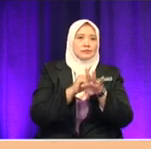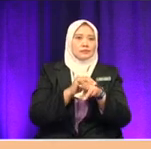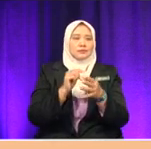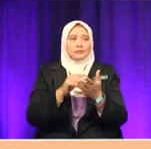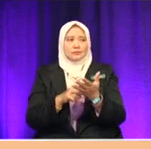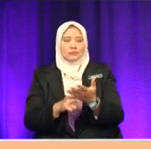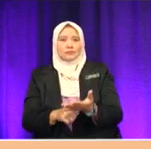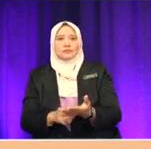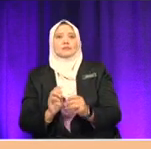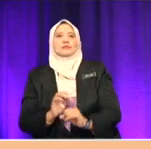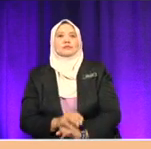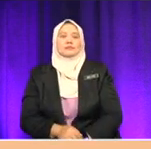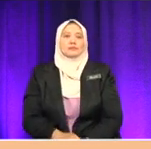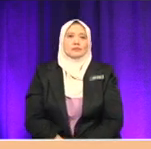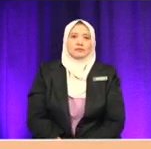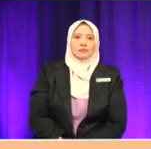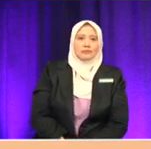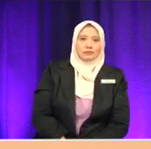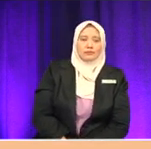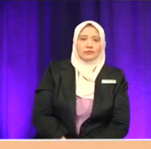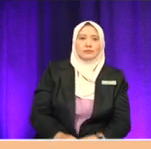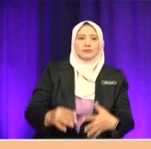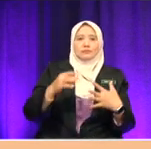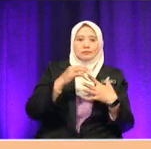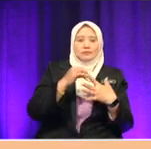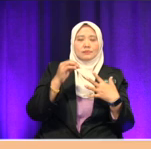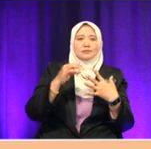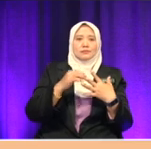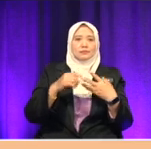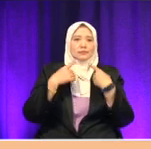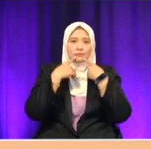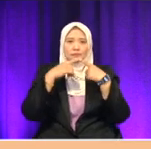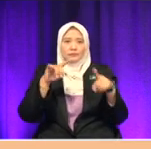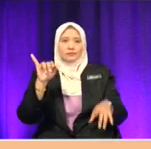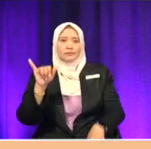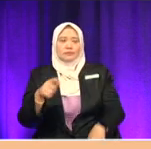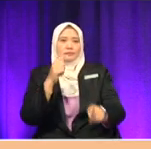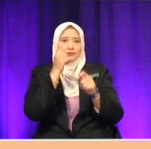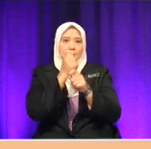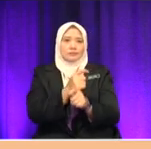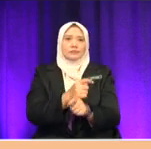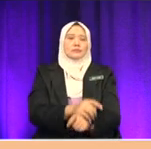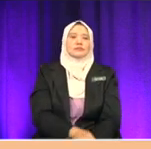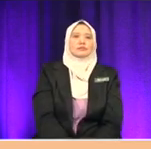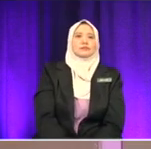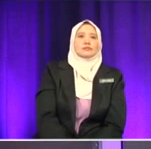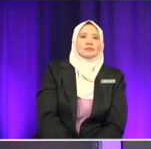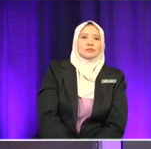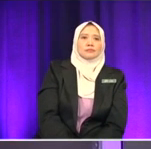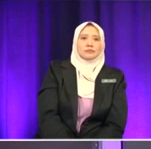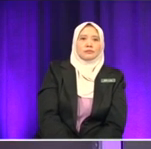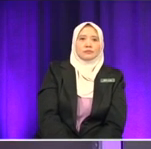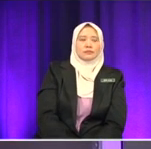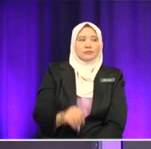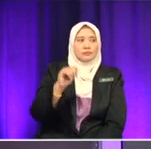tengok betul-betul. Pilih jawapan yang tepat. Soalan ni senang. Aras rendah saja. Okey. A